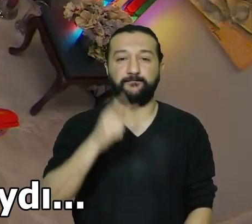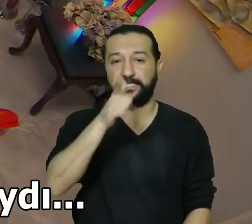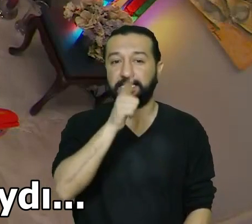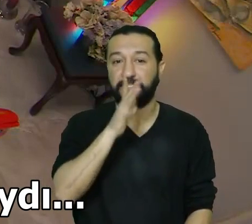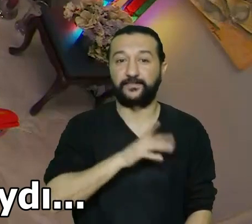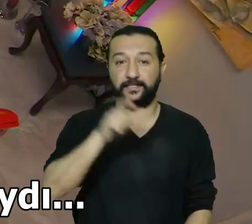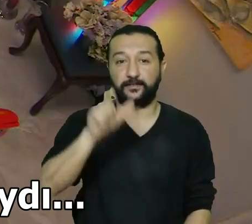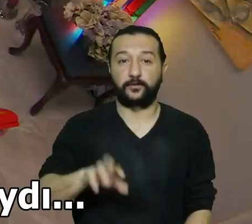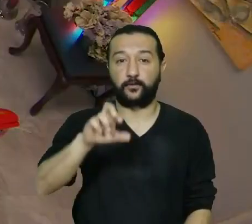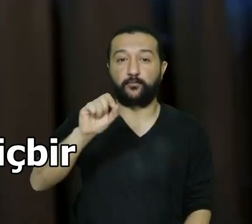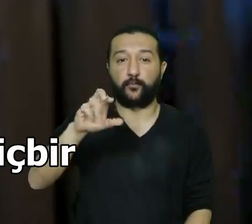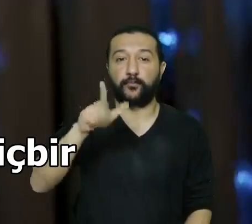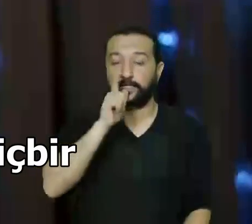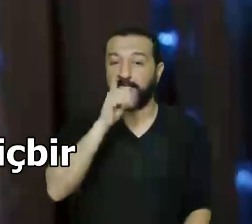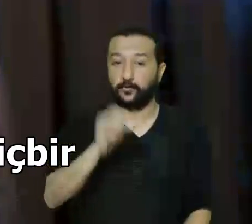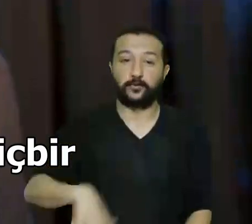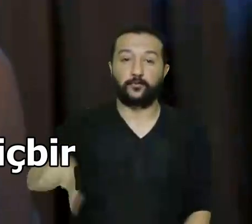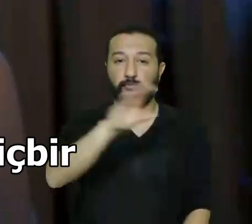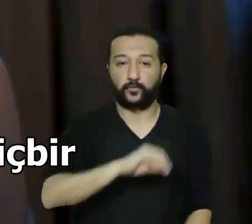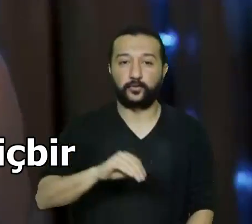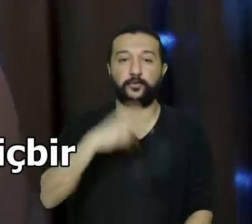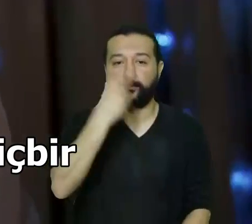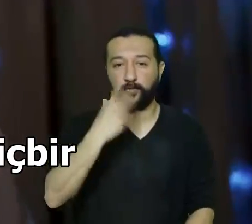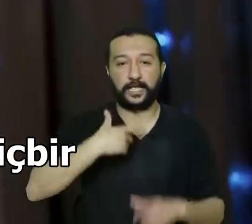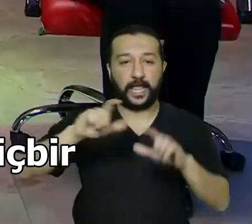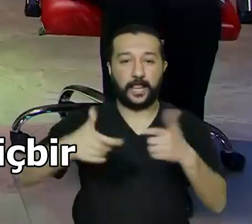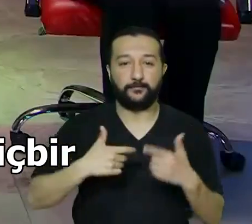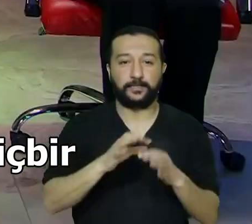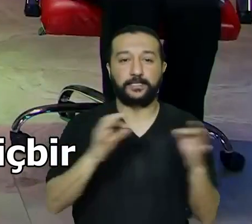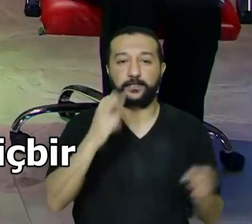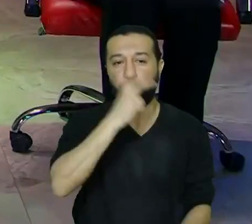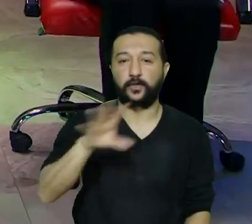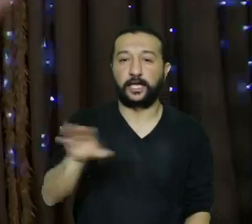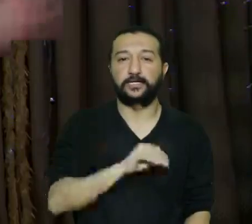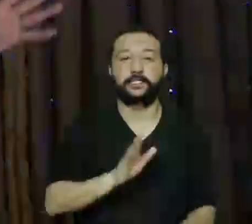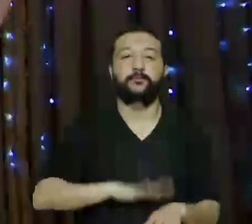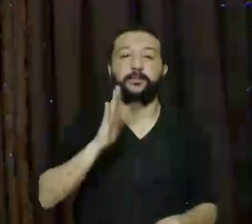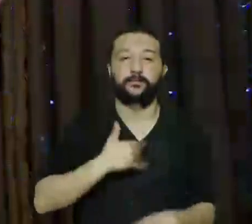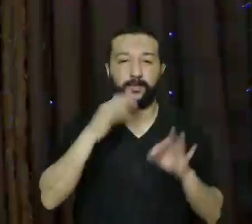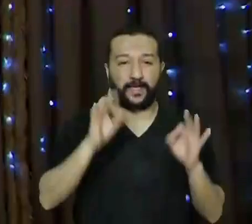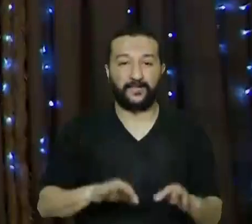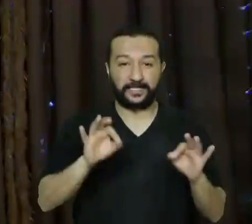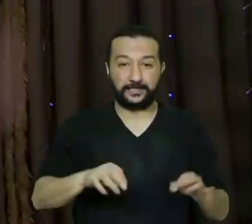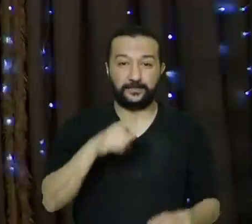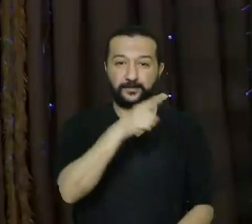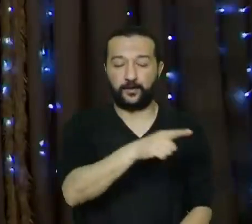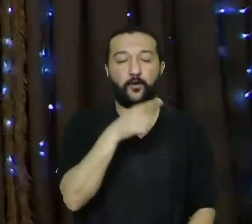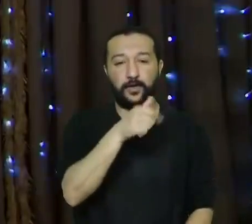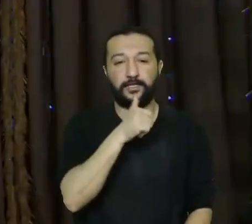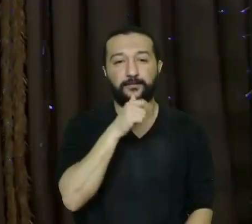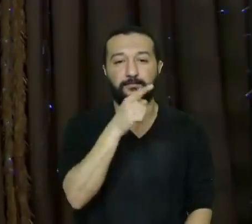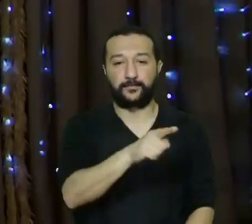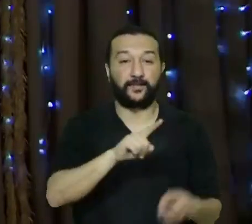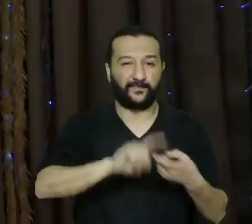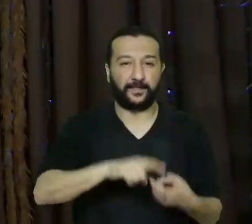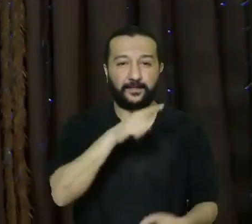Eğer kendisi bir pop star olsaydı bütün albümlerini alır ve hiçbir konserini kaçırmazdım. Evet, şimdi sıra onda.